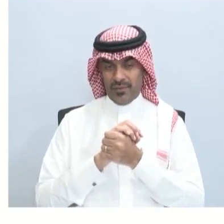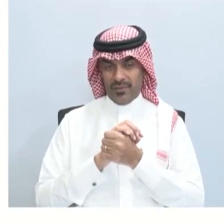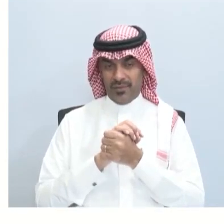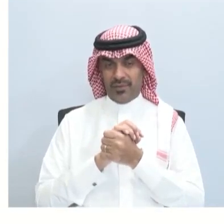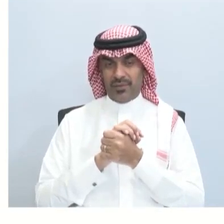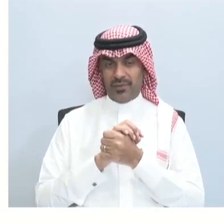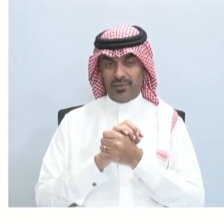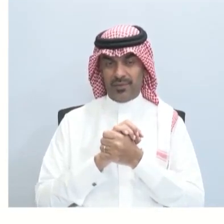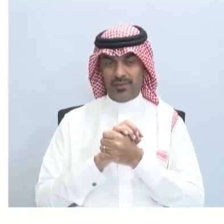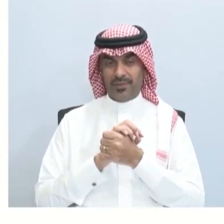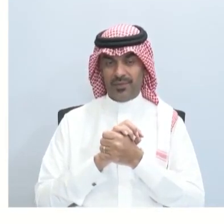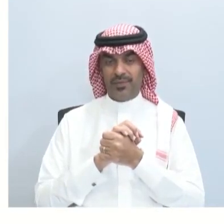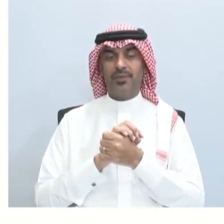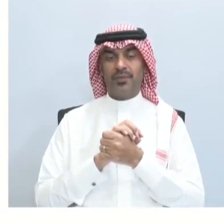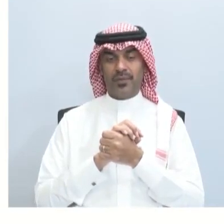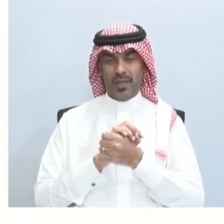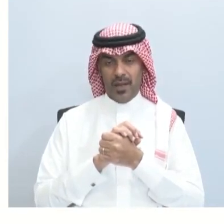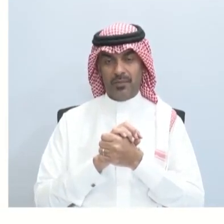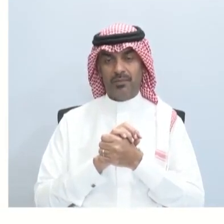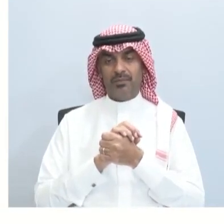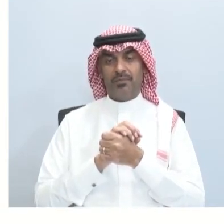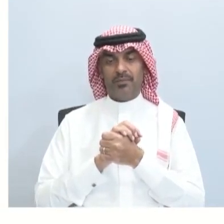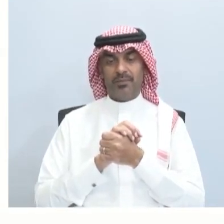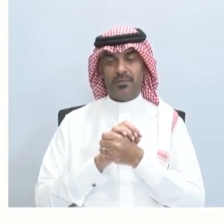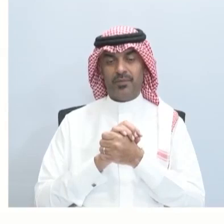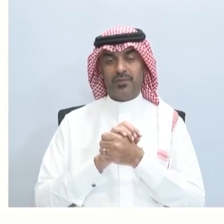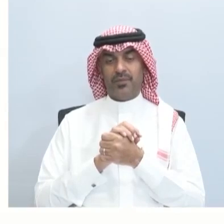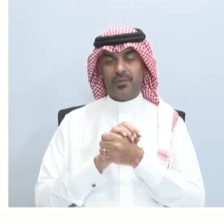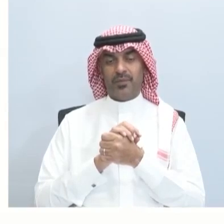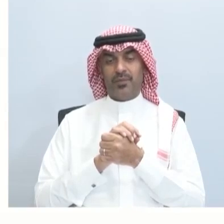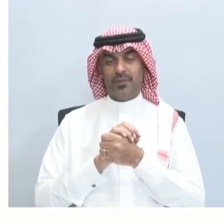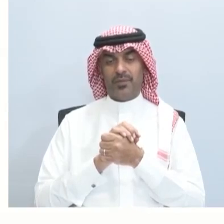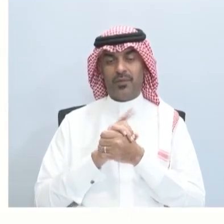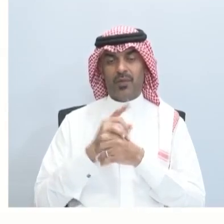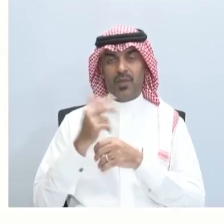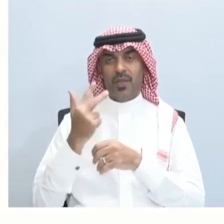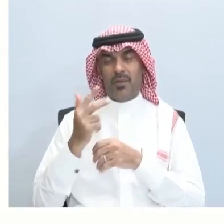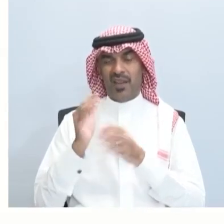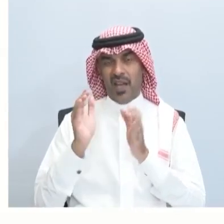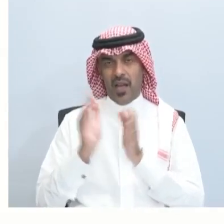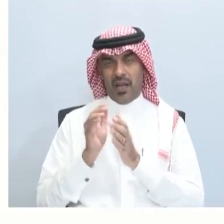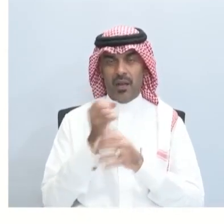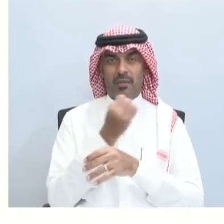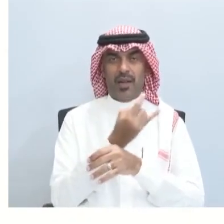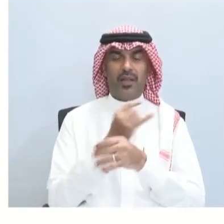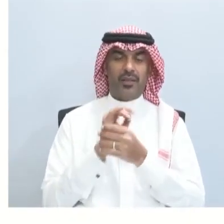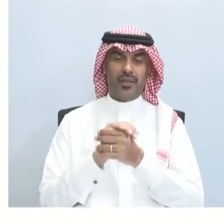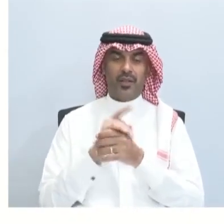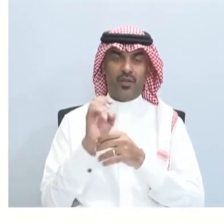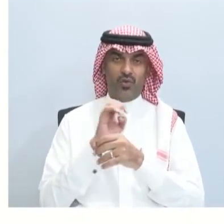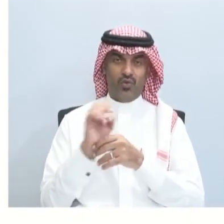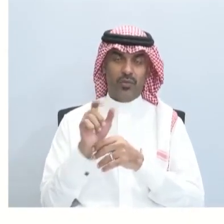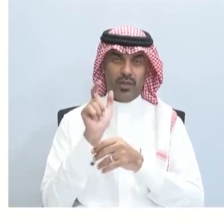12 ناقص 4 نعم ثمانيه وهي اقل من ماذا اقل من عشره اذا الجمله